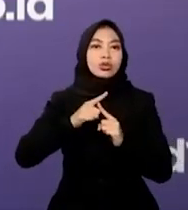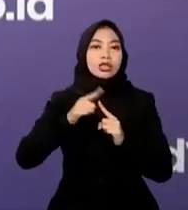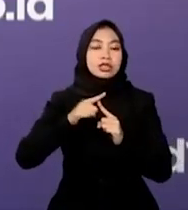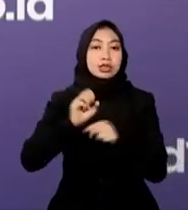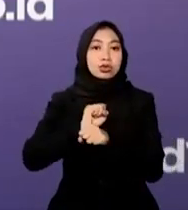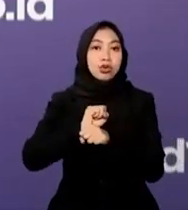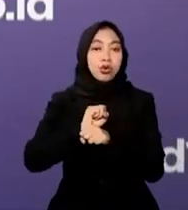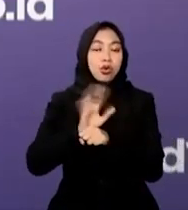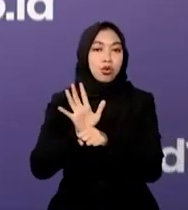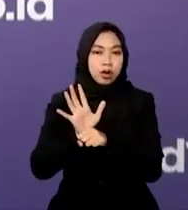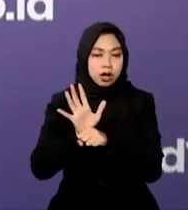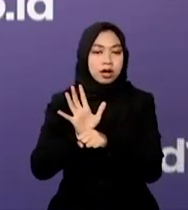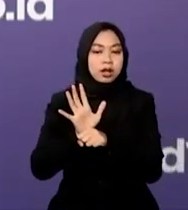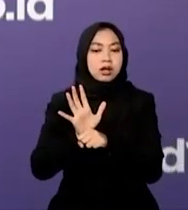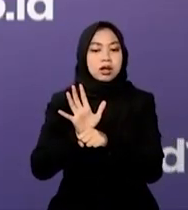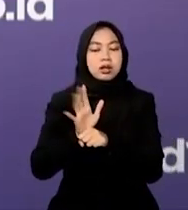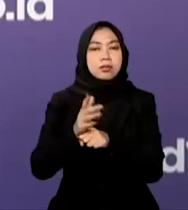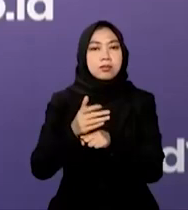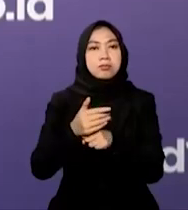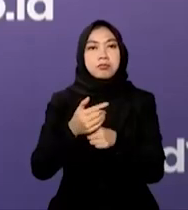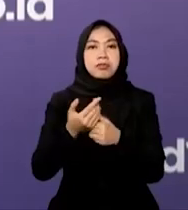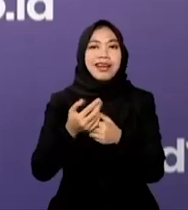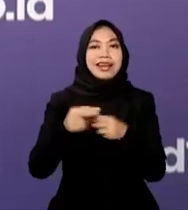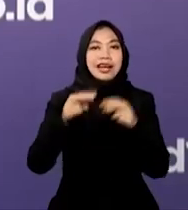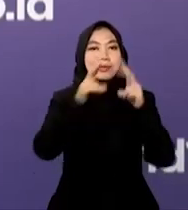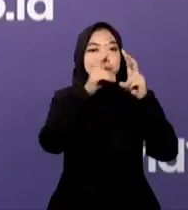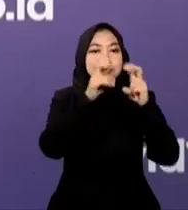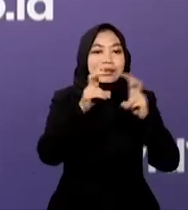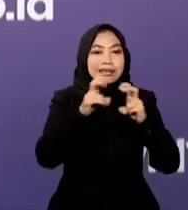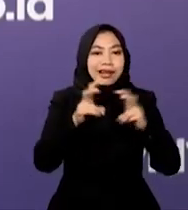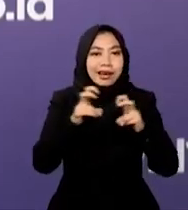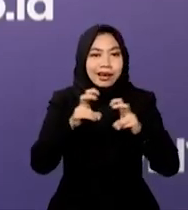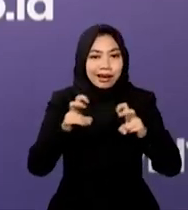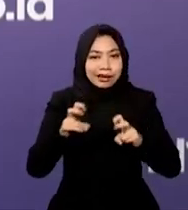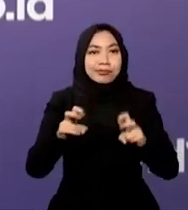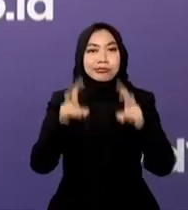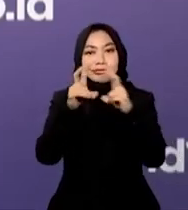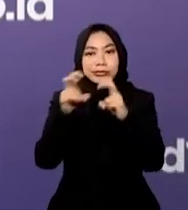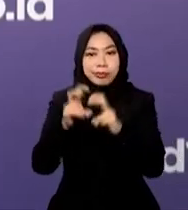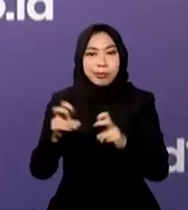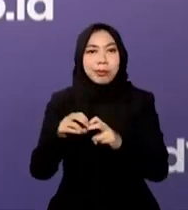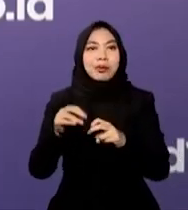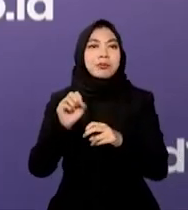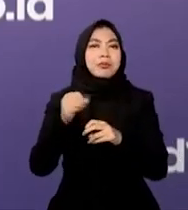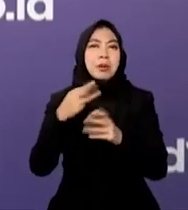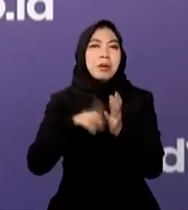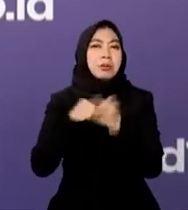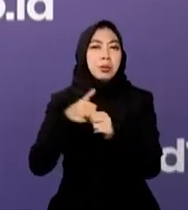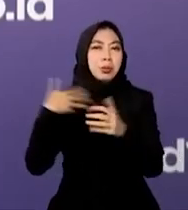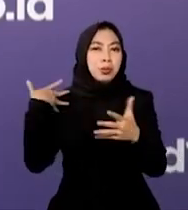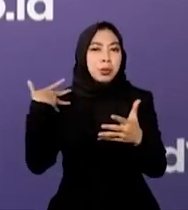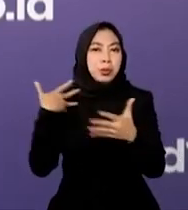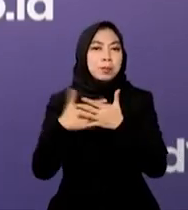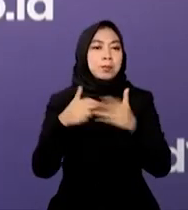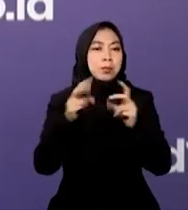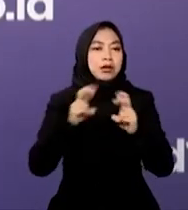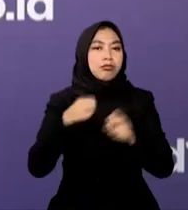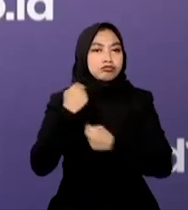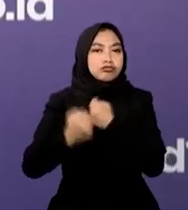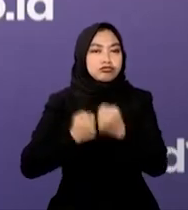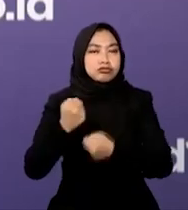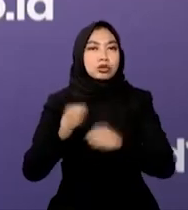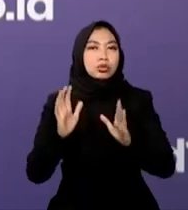19 telah membuat beberapa kajian selama beberapa minggu terakhir terhadap